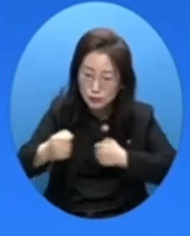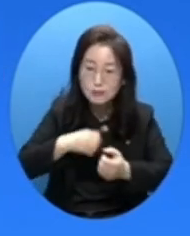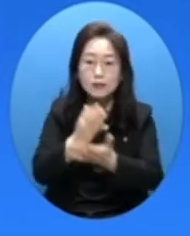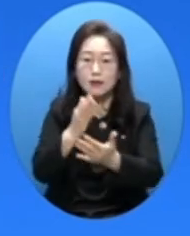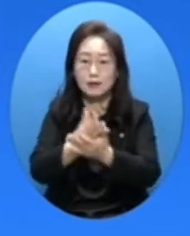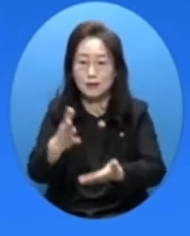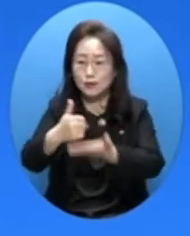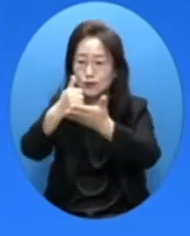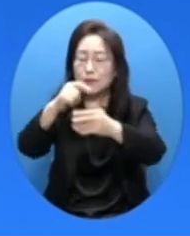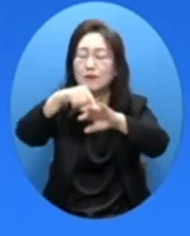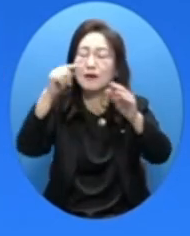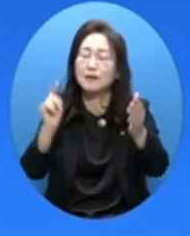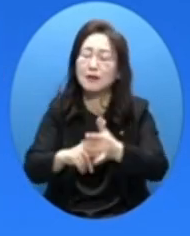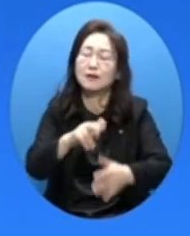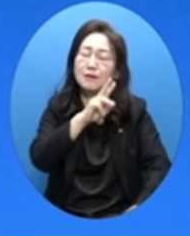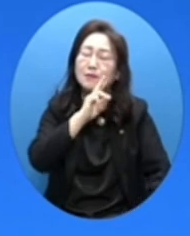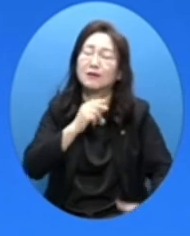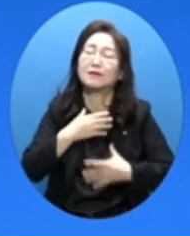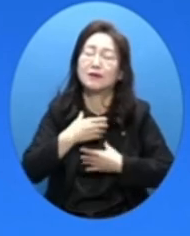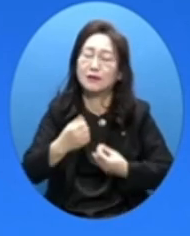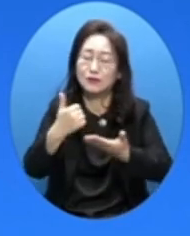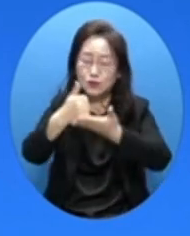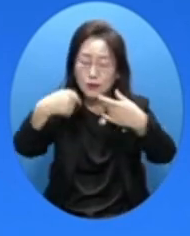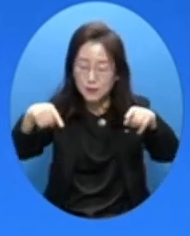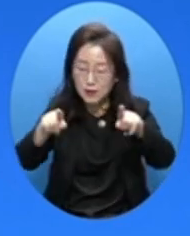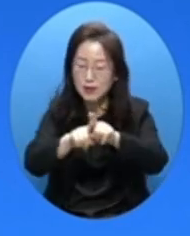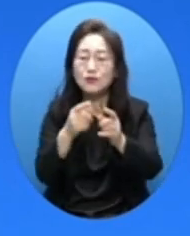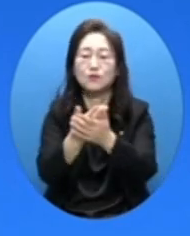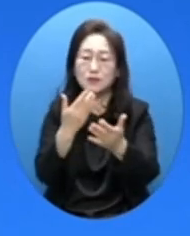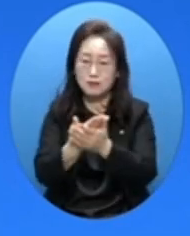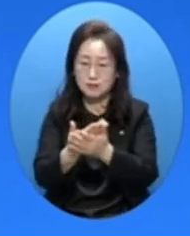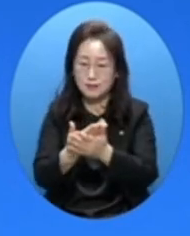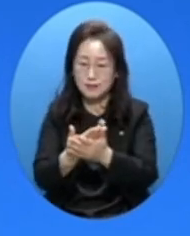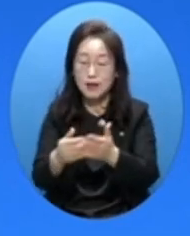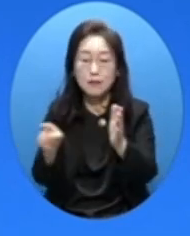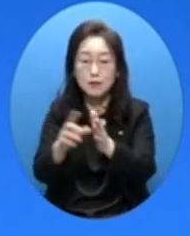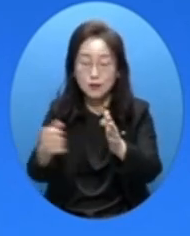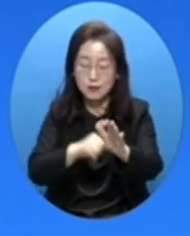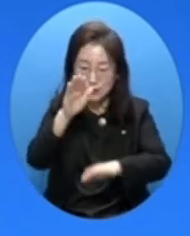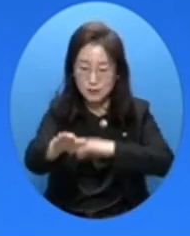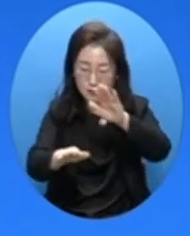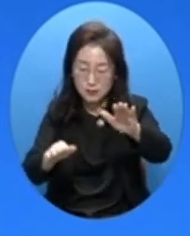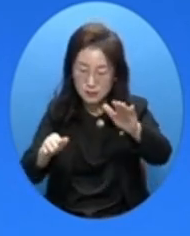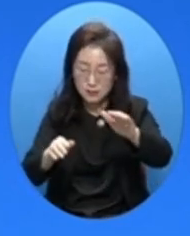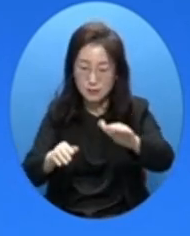주님 내 마음 평안합니다. 주님 나와 함께하여 주시옵소서. 믿음으로 전열한